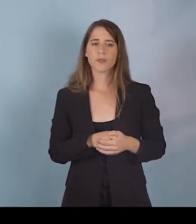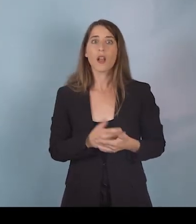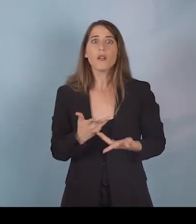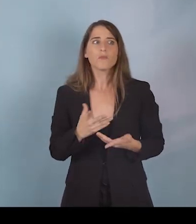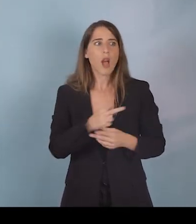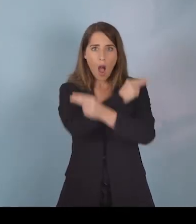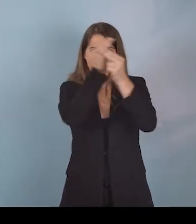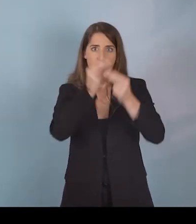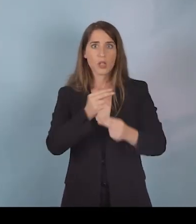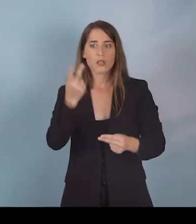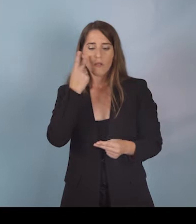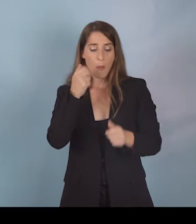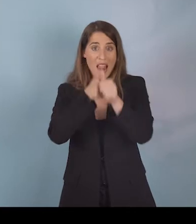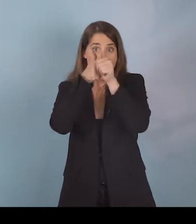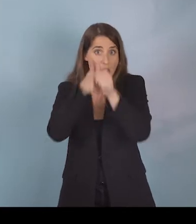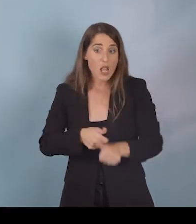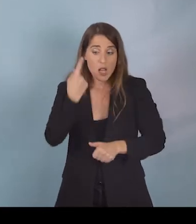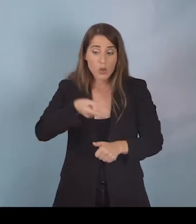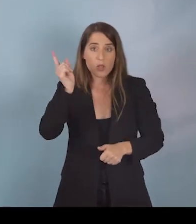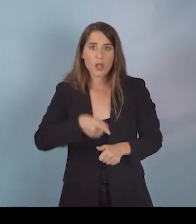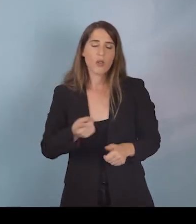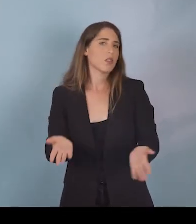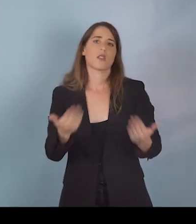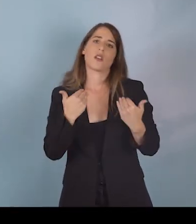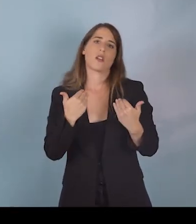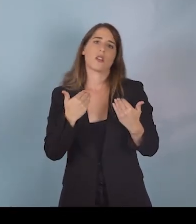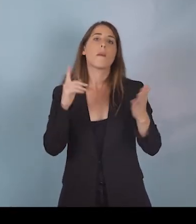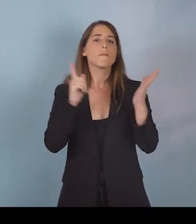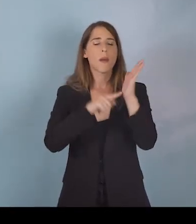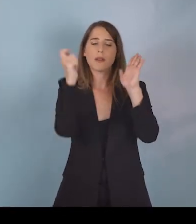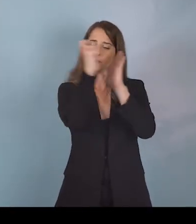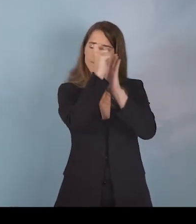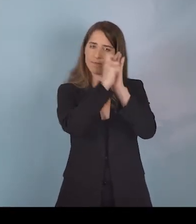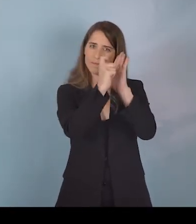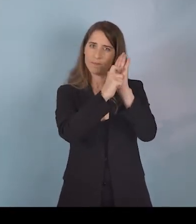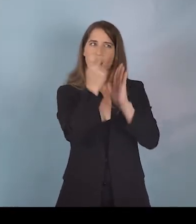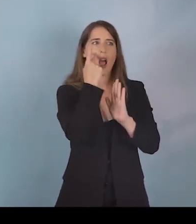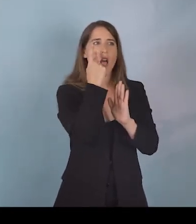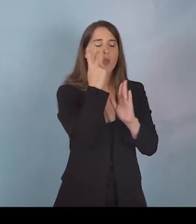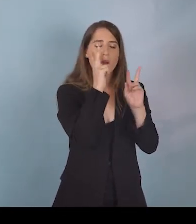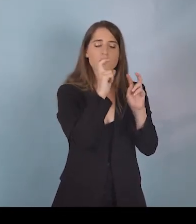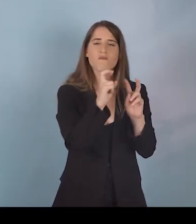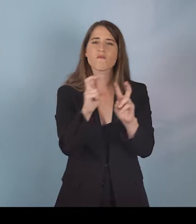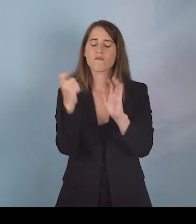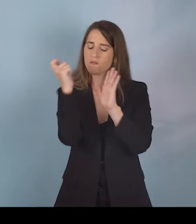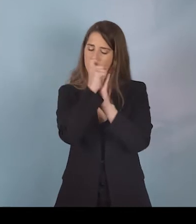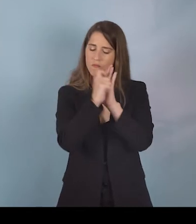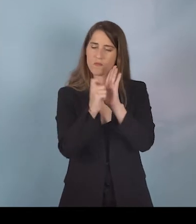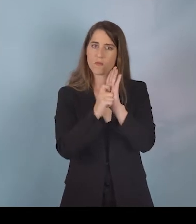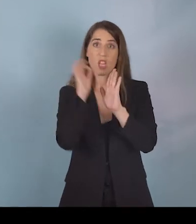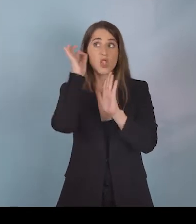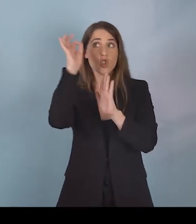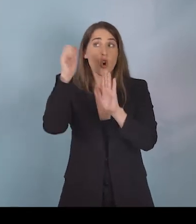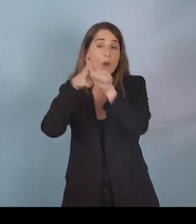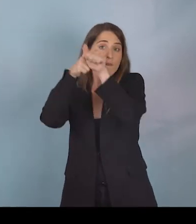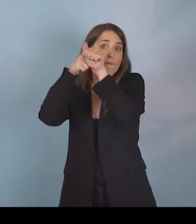2004 κιόλας νομίζω, το 2005, ξέρεις καλύτερα. Αλλά παρόλα αυτά βλέπουμε ότι δεν εφαρμόζεται ακριβώς. Αυτά λοιπόν πρέπει να τα καταγράψουμε